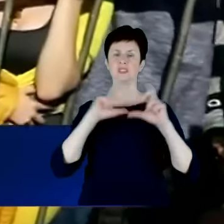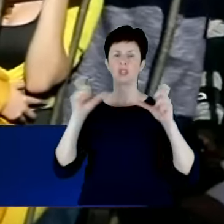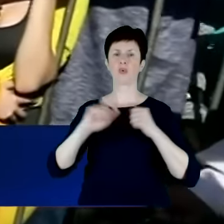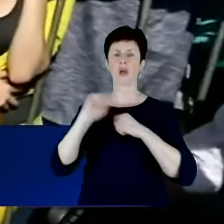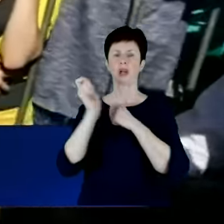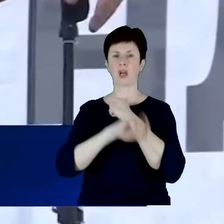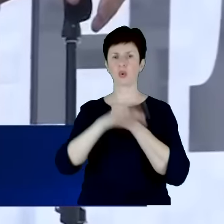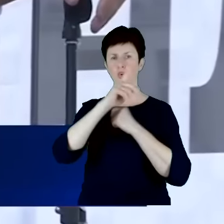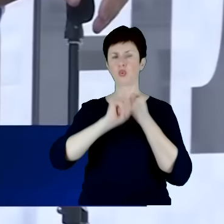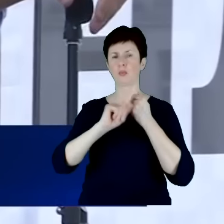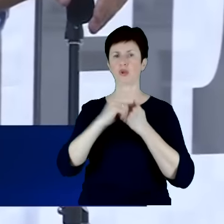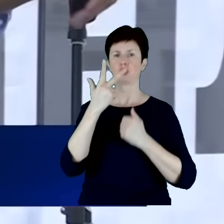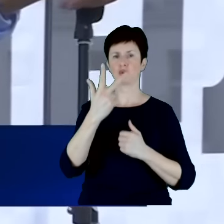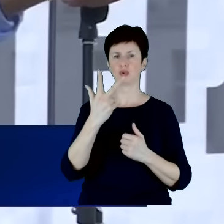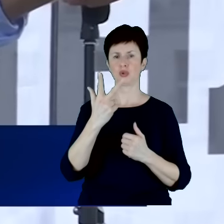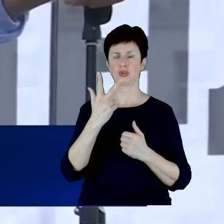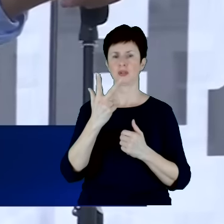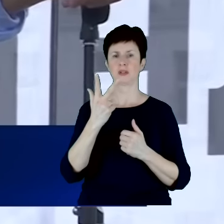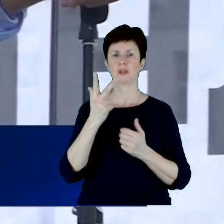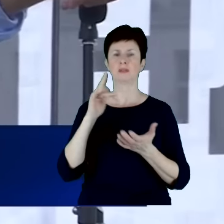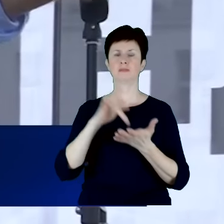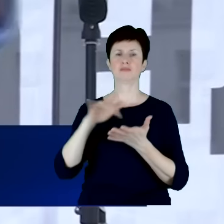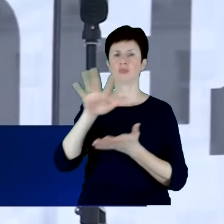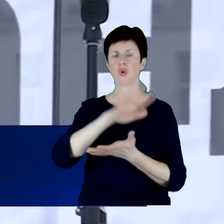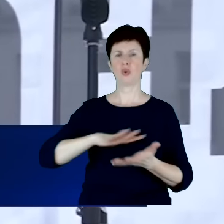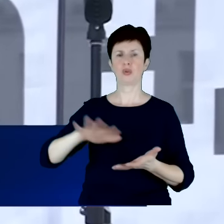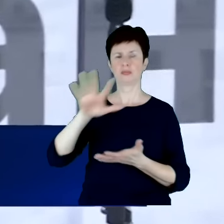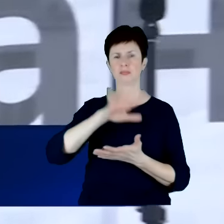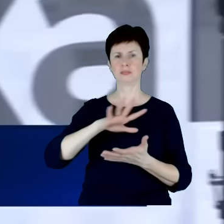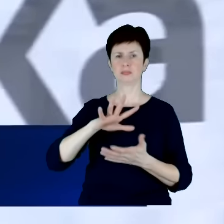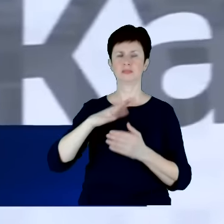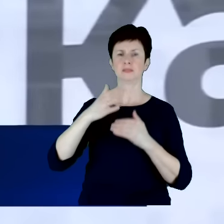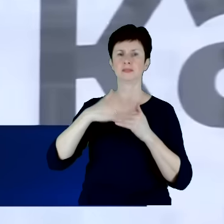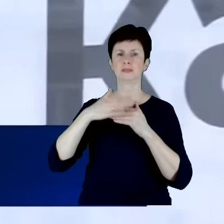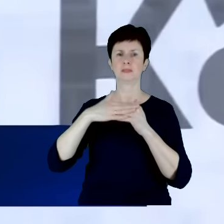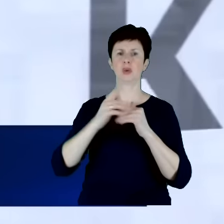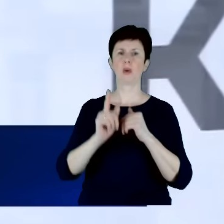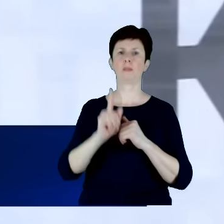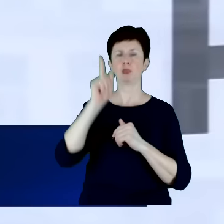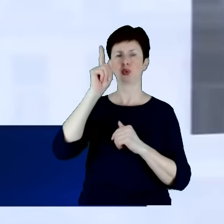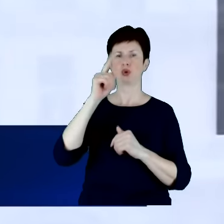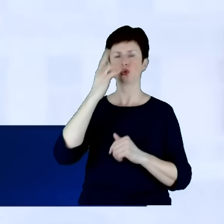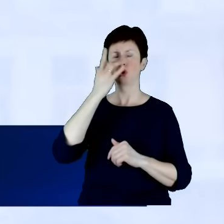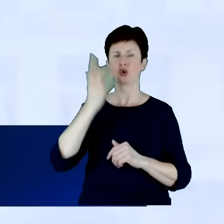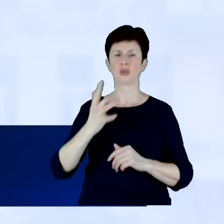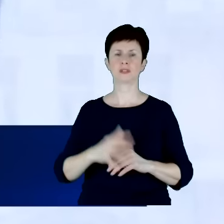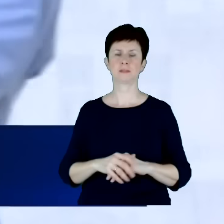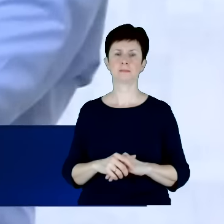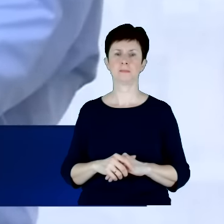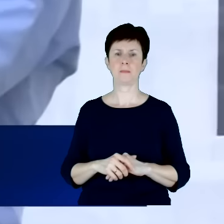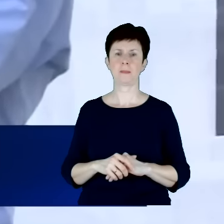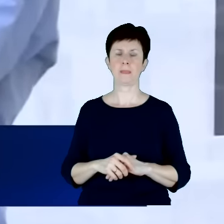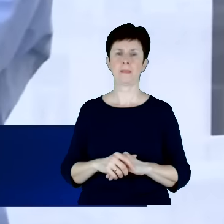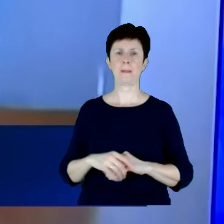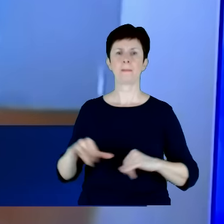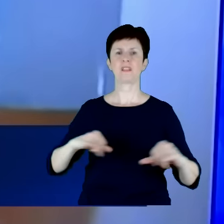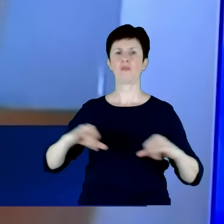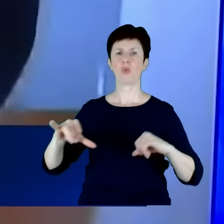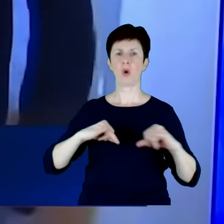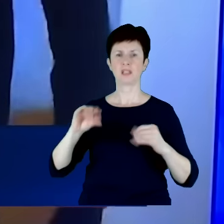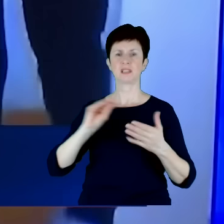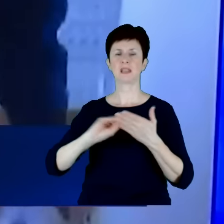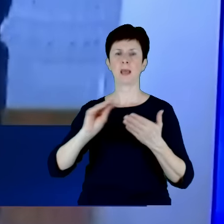rosyjskim Jamalsko-Nienieckim Okręgu Administracyjnym na północy Rosji. Władze kolonii karnej napisały w komunikacie,